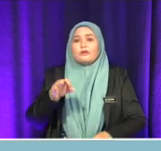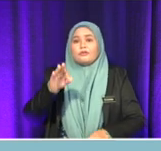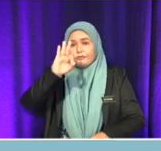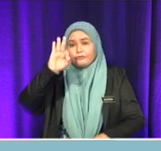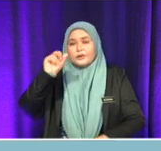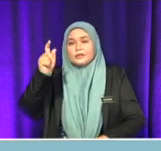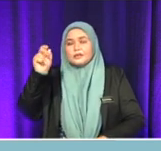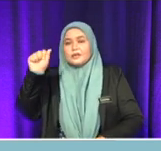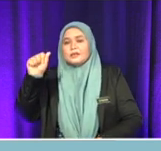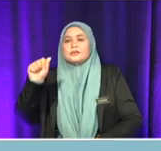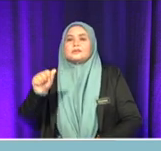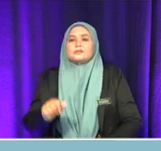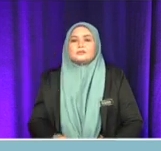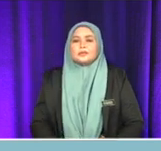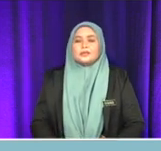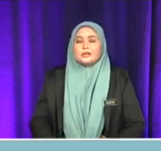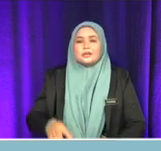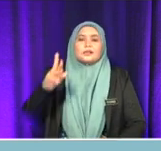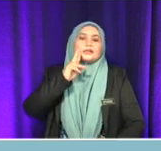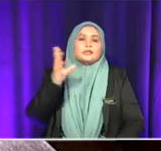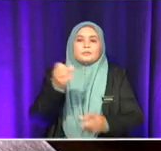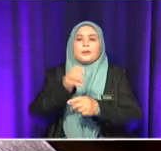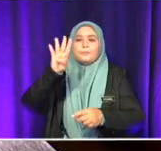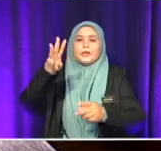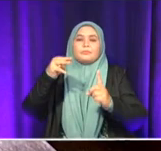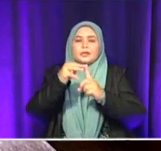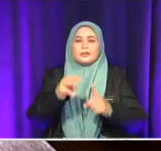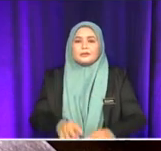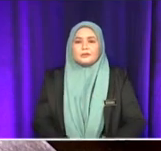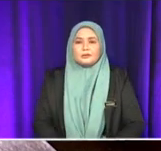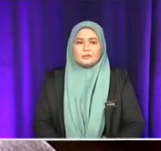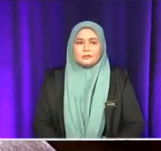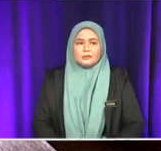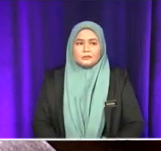kita ini dapat 4 maka tak hanya ini bagus